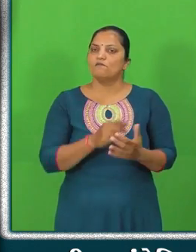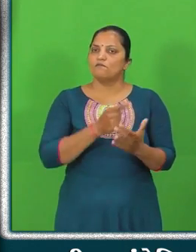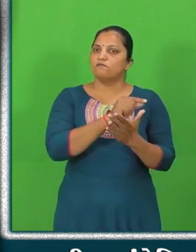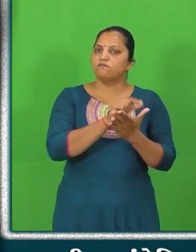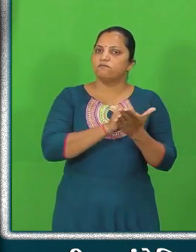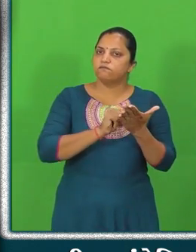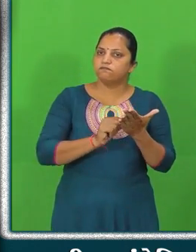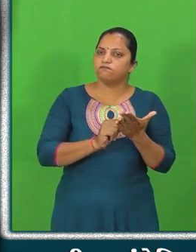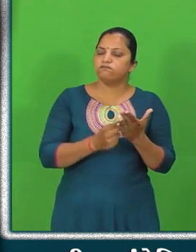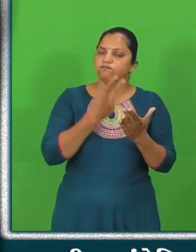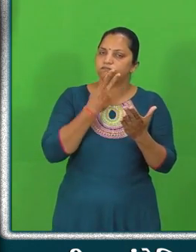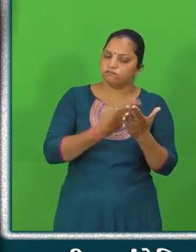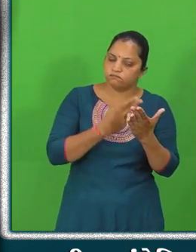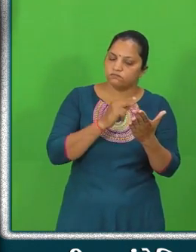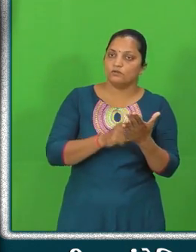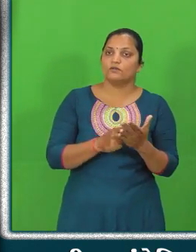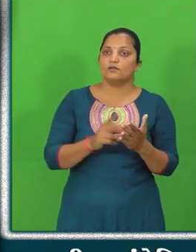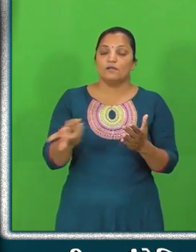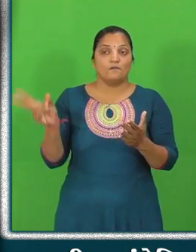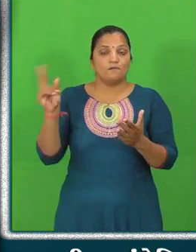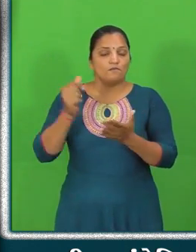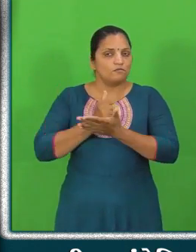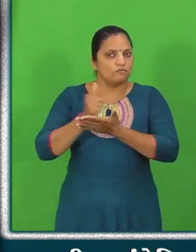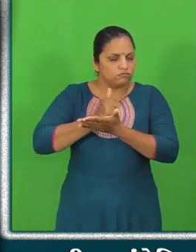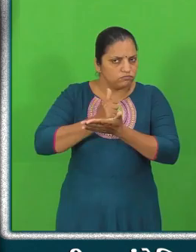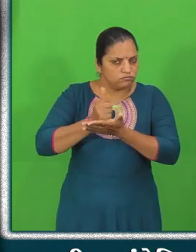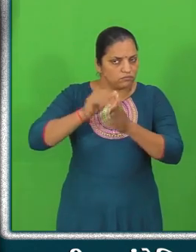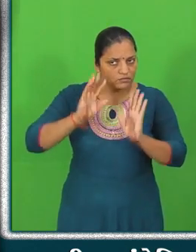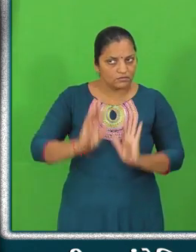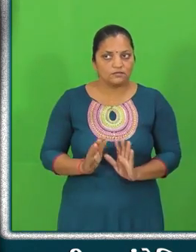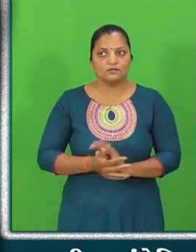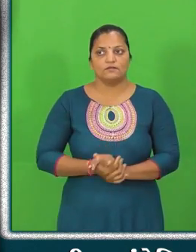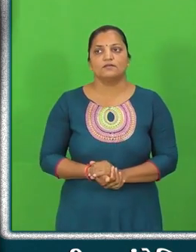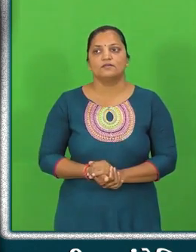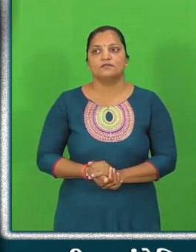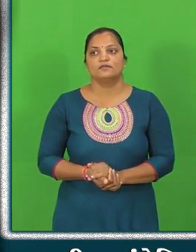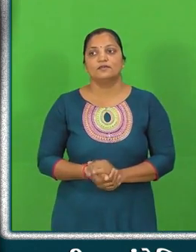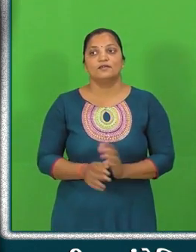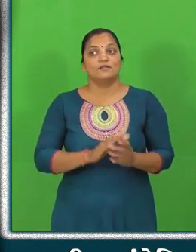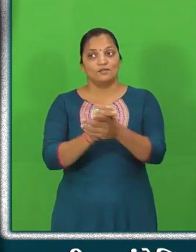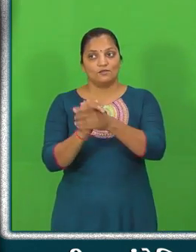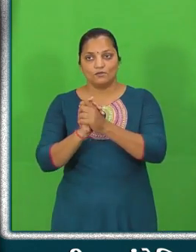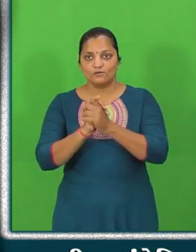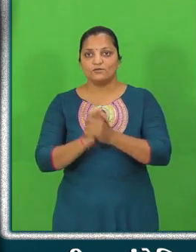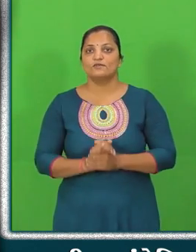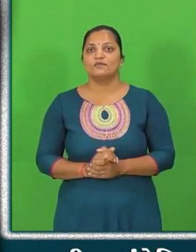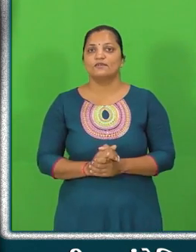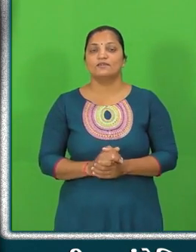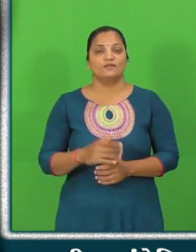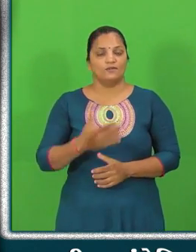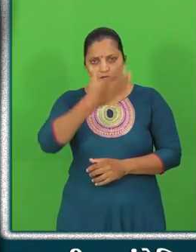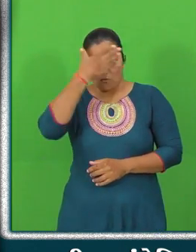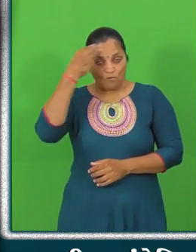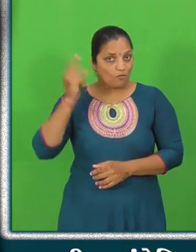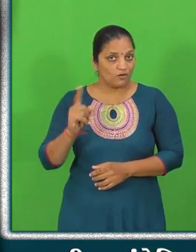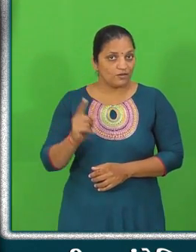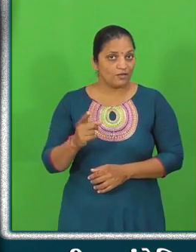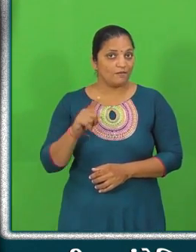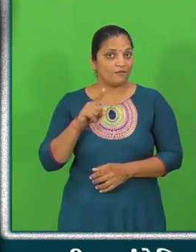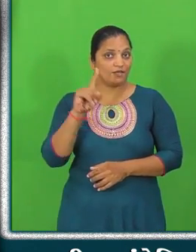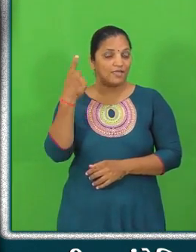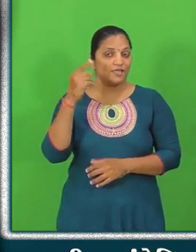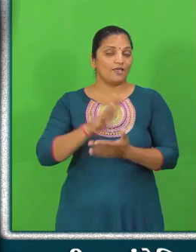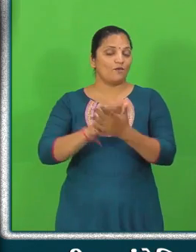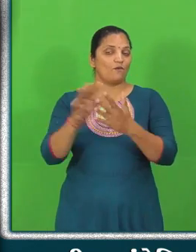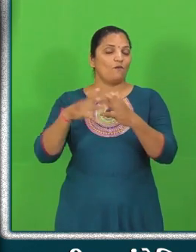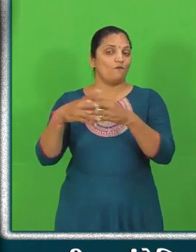તમારે ઉતરવાની છે, જોવાની છે અને ફરી એની બહુ જ પ્રેક્ટિસ કરવાની છે। મિત્રો હું ભૂલી ના જઉં એટલે પહેલાથી હું